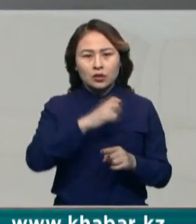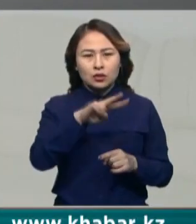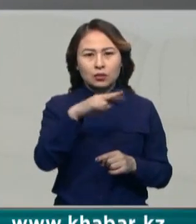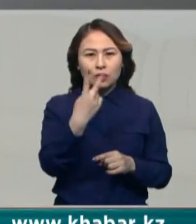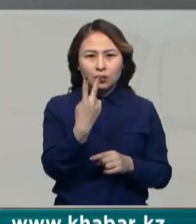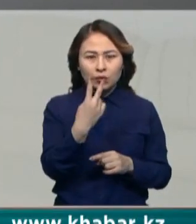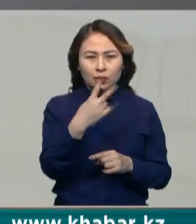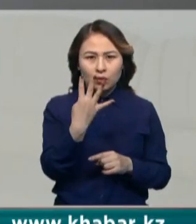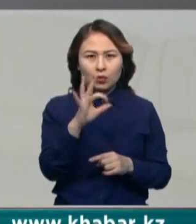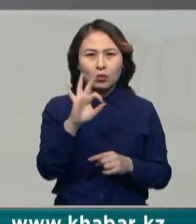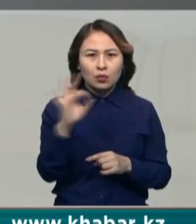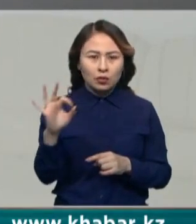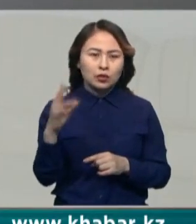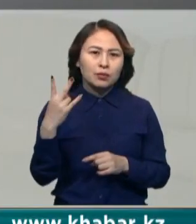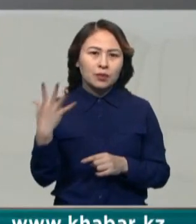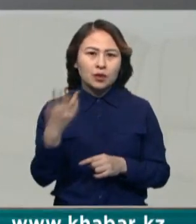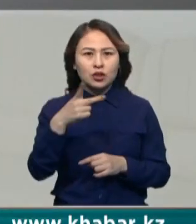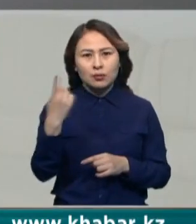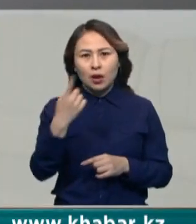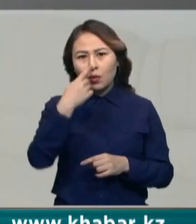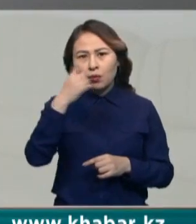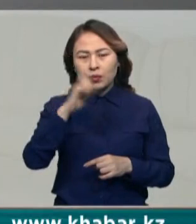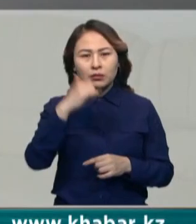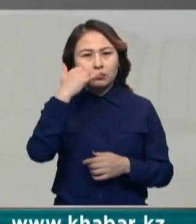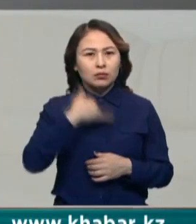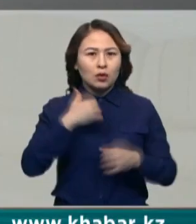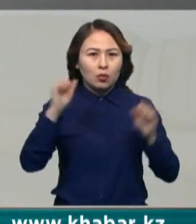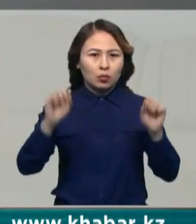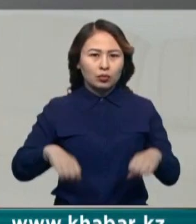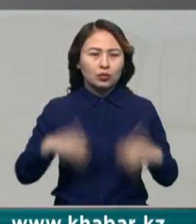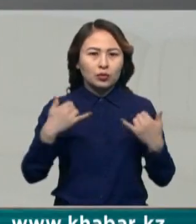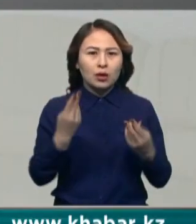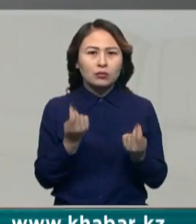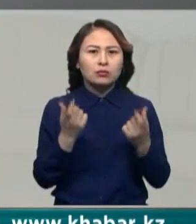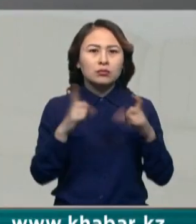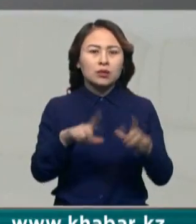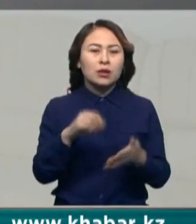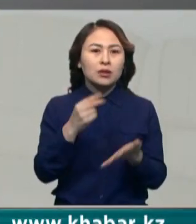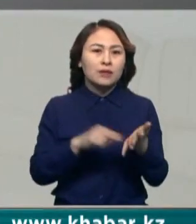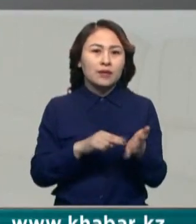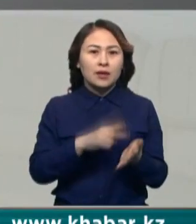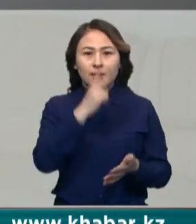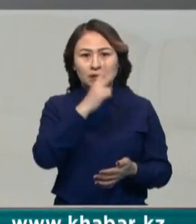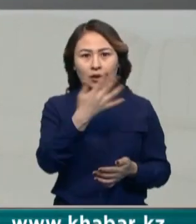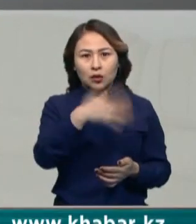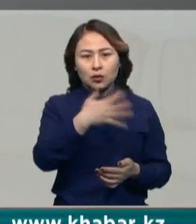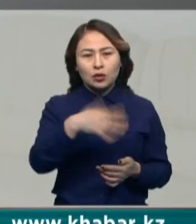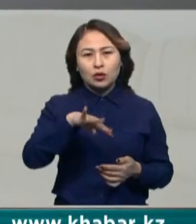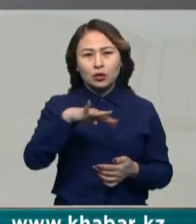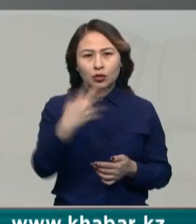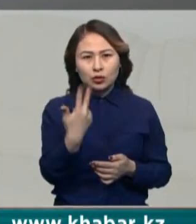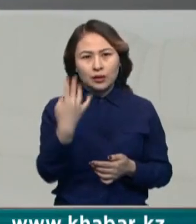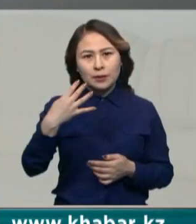24-00-25 және 24-00-21 нөмірлеріне қоңырау шалып хабарлай алады. Ал бағаның негізсіз қымбаттауын көрген болсаңыздар 50-43-45